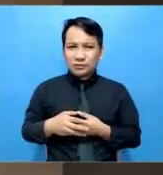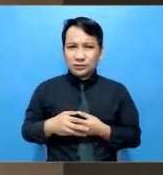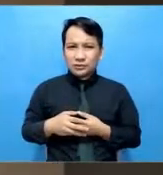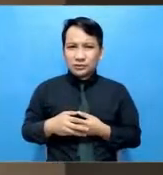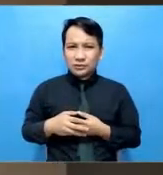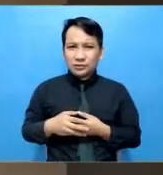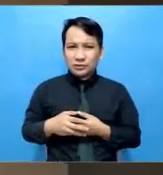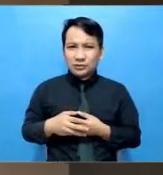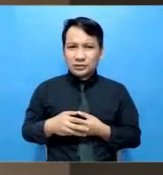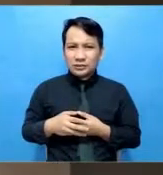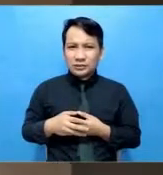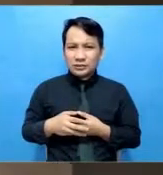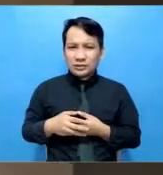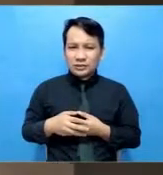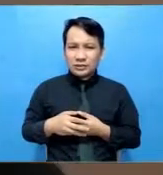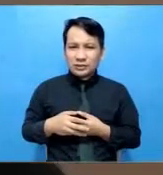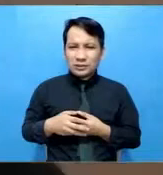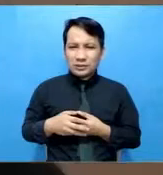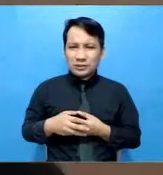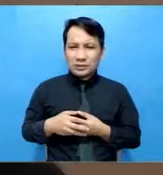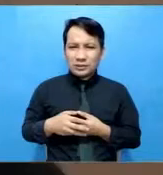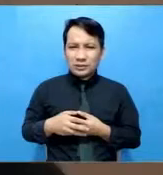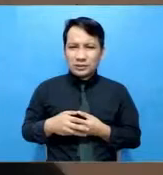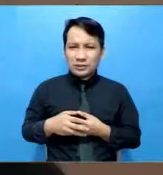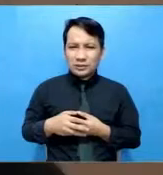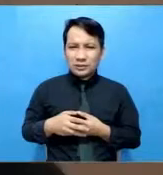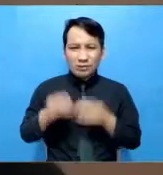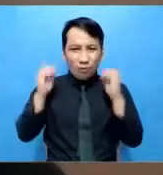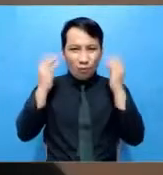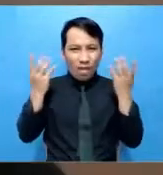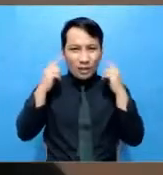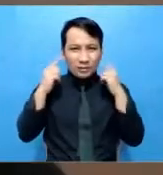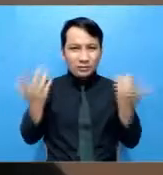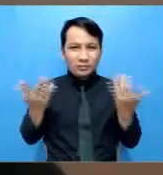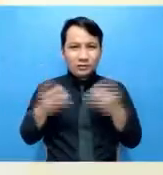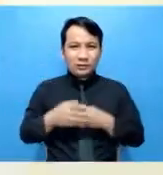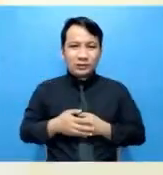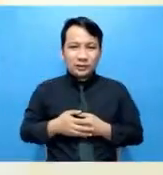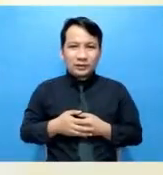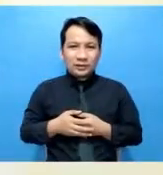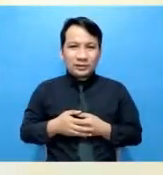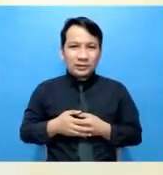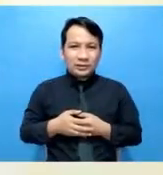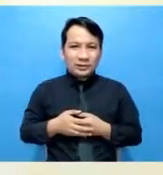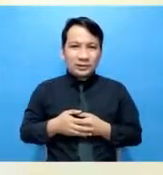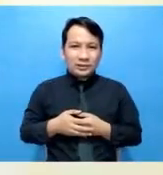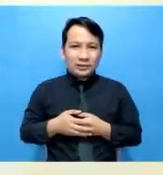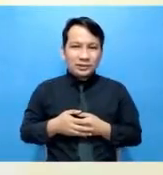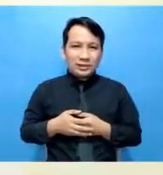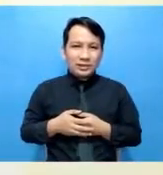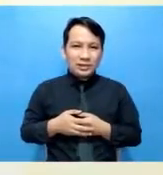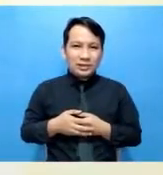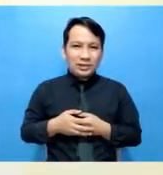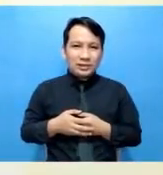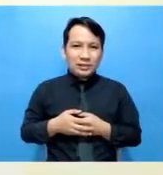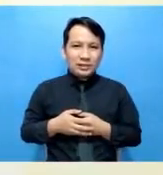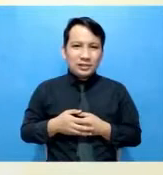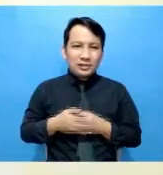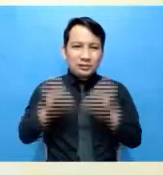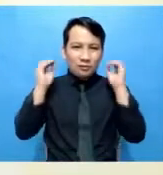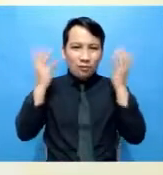against the use of ivermectin for the treatment of patients with severe COVID-19. On 2 occasions during the